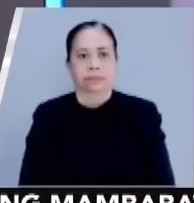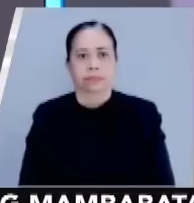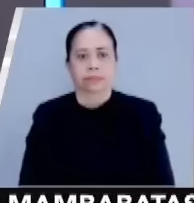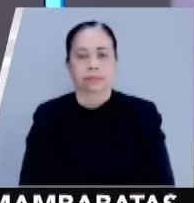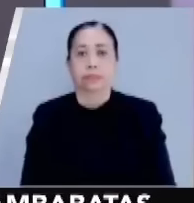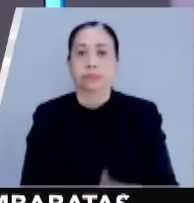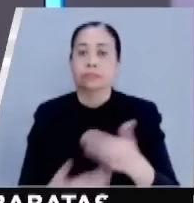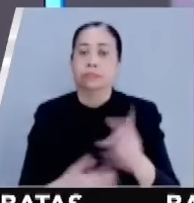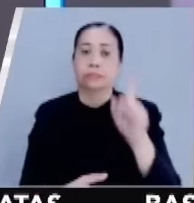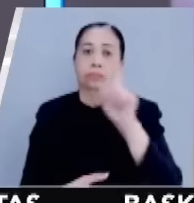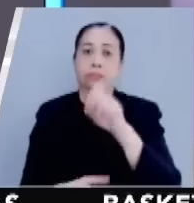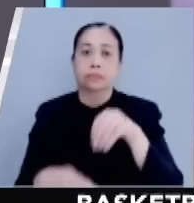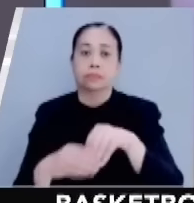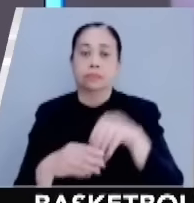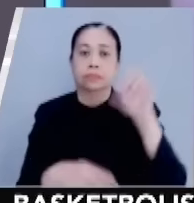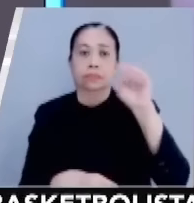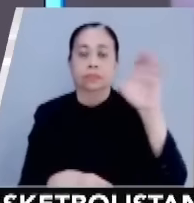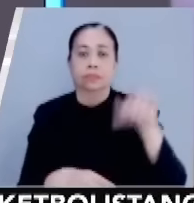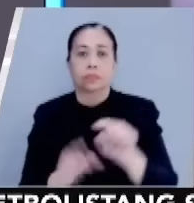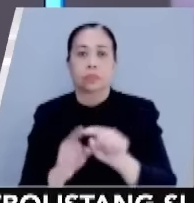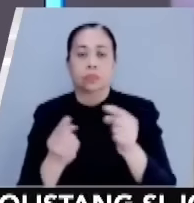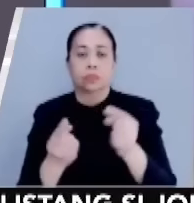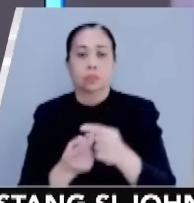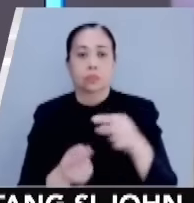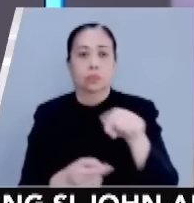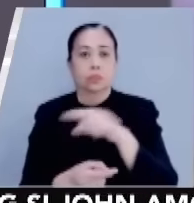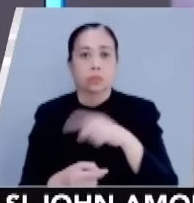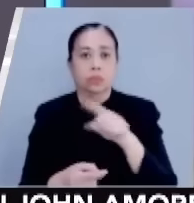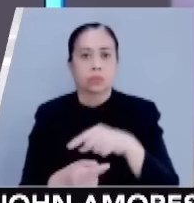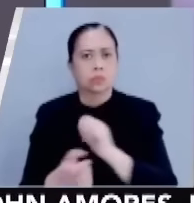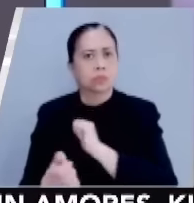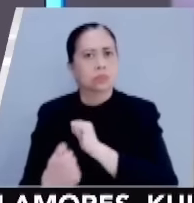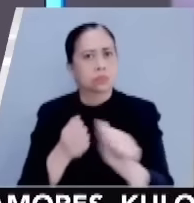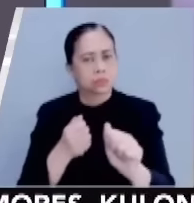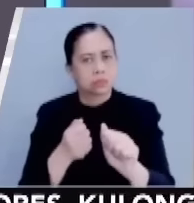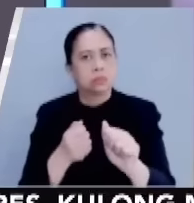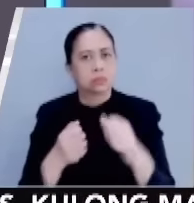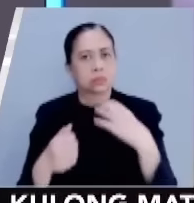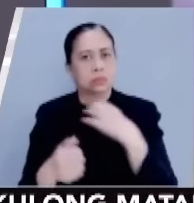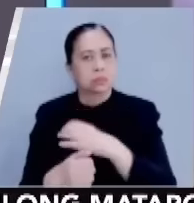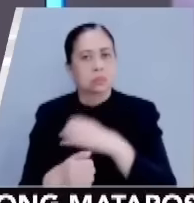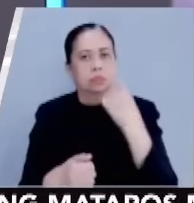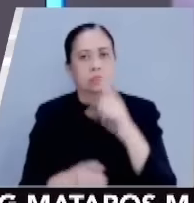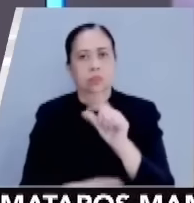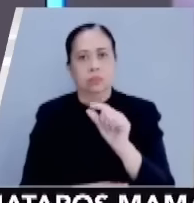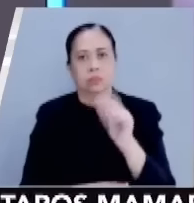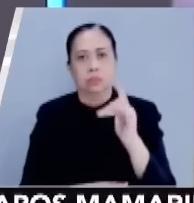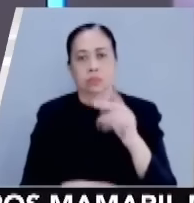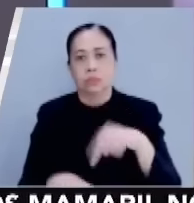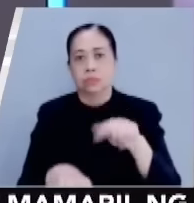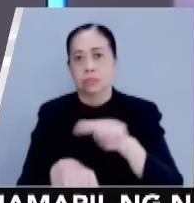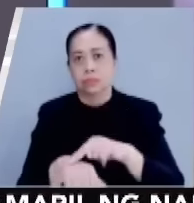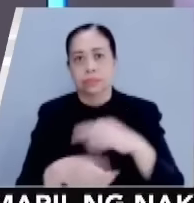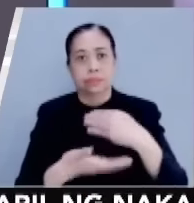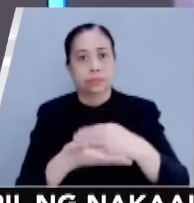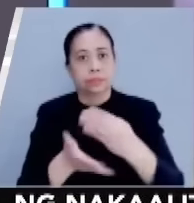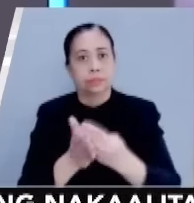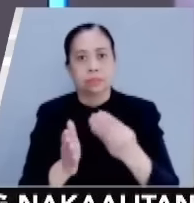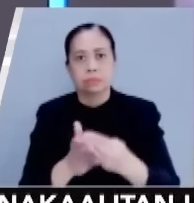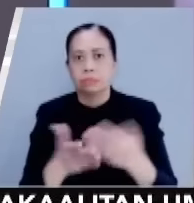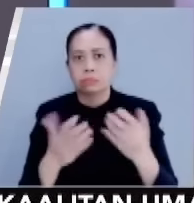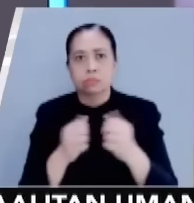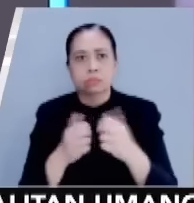Kikwestiyonin sa Korte Suprema ng isang grupo ang pagpasa ng Kamara sa 2025 National Budget na hindi umano